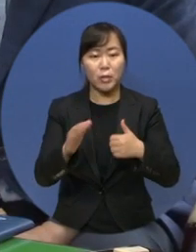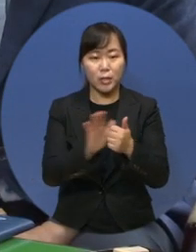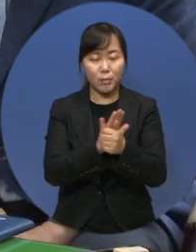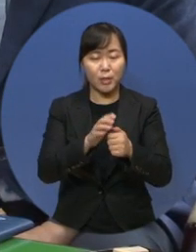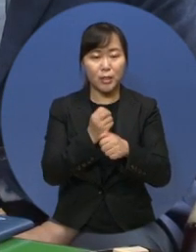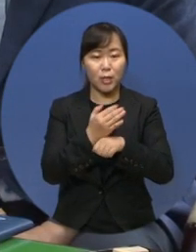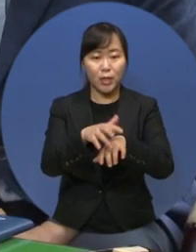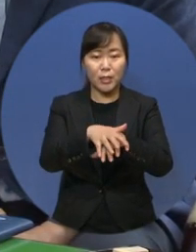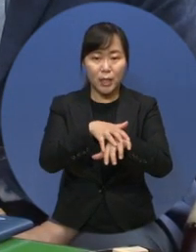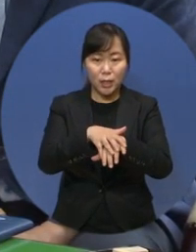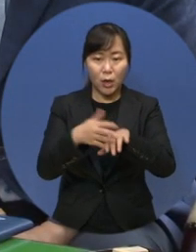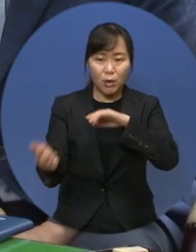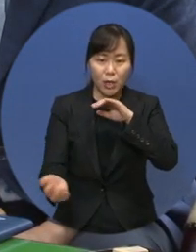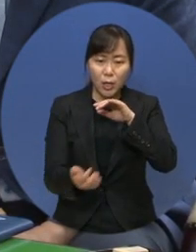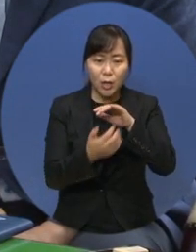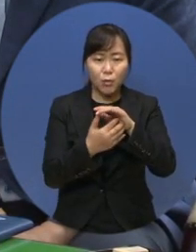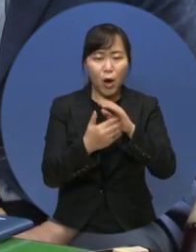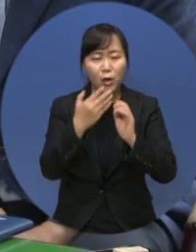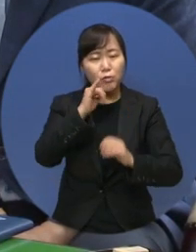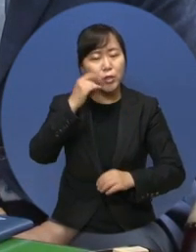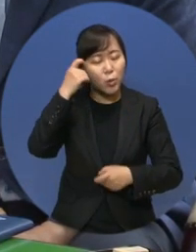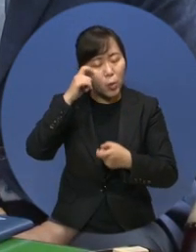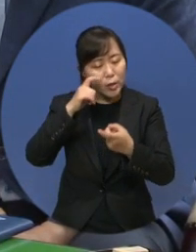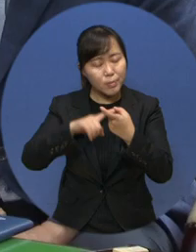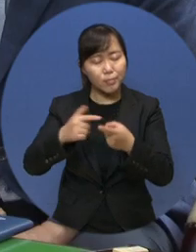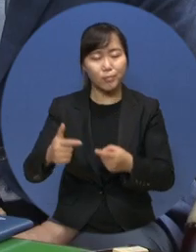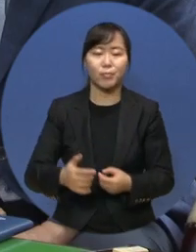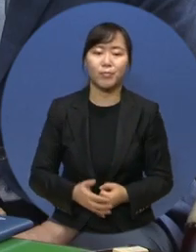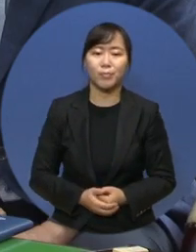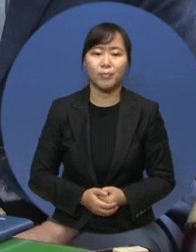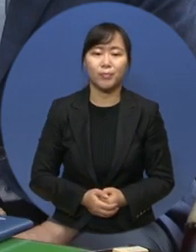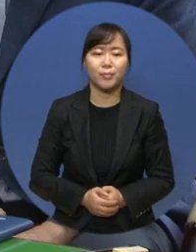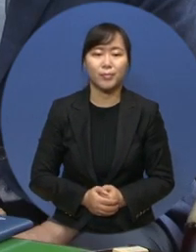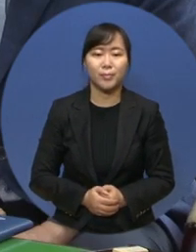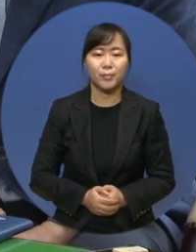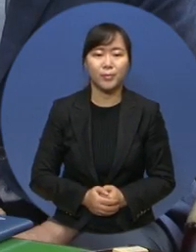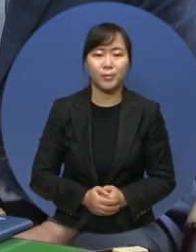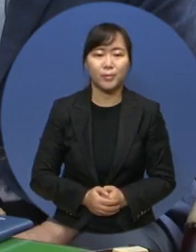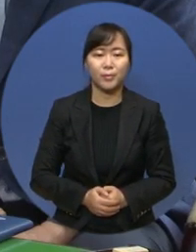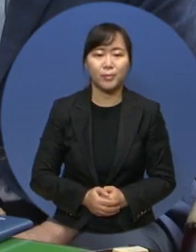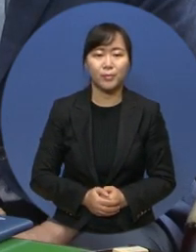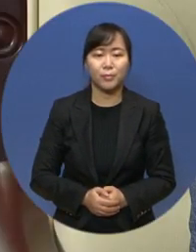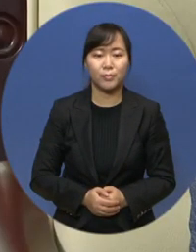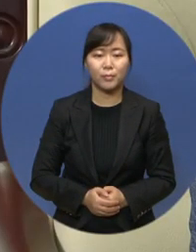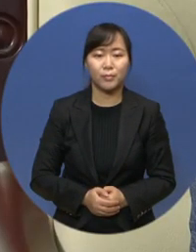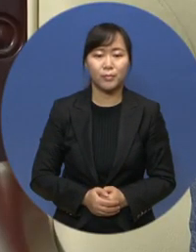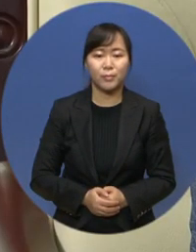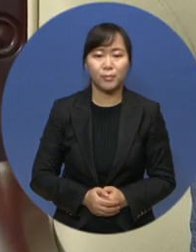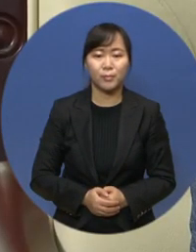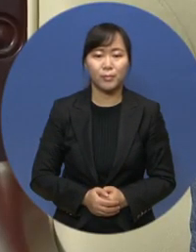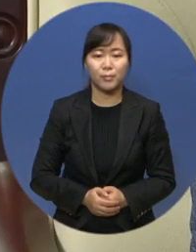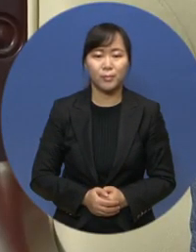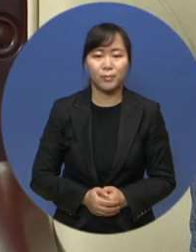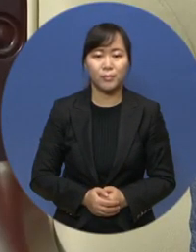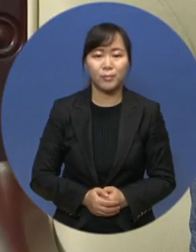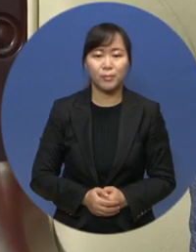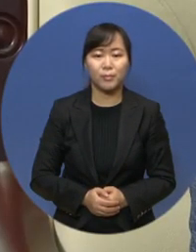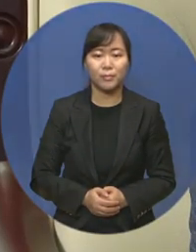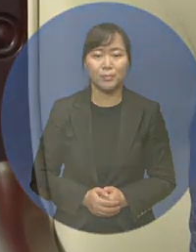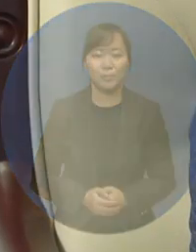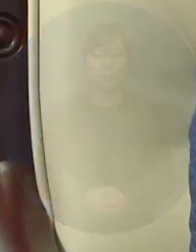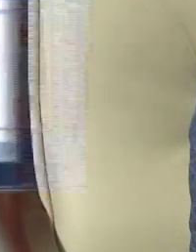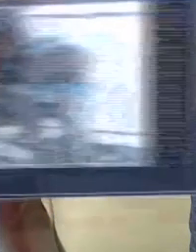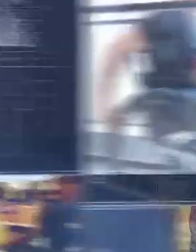전달 체계가 이루어질 수 있을지 관심을 모으고 있습니다 복지 대비 낼수 이 역시 입니다